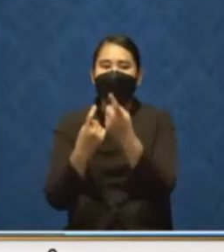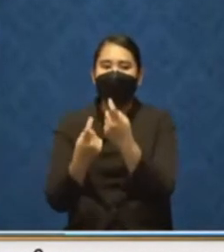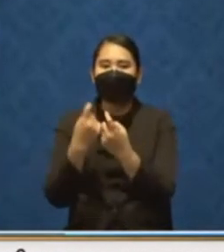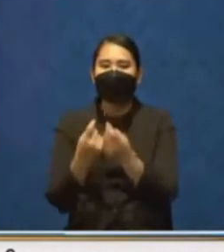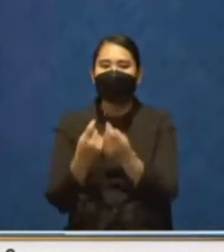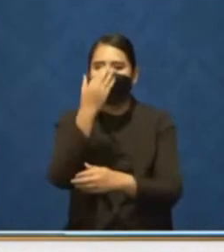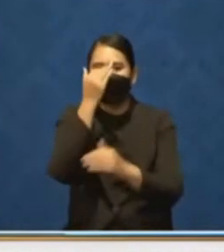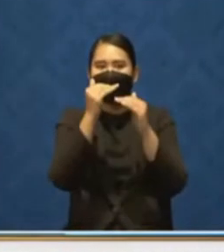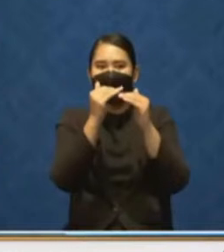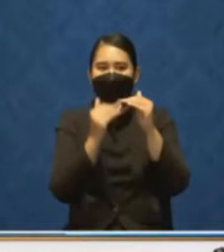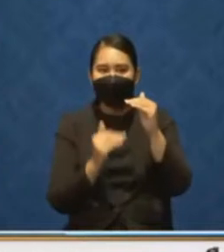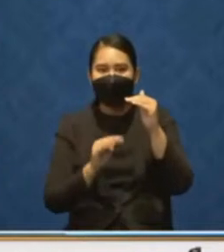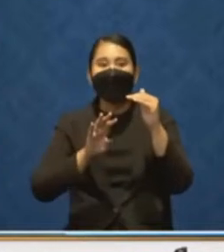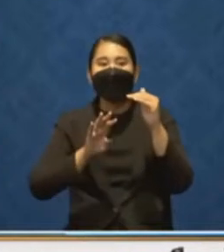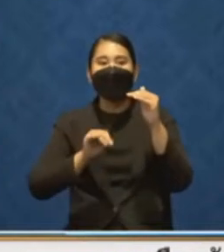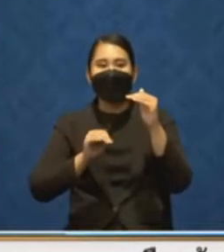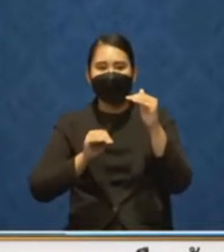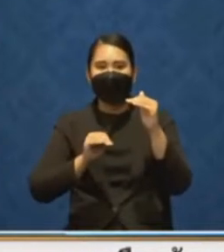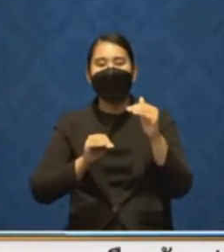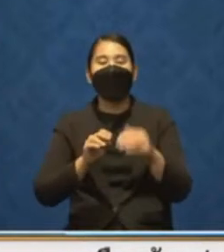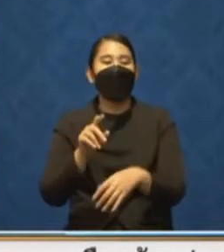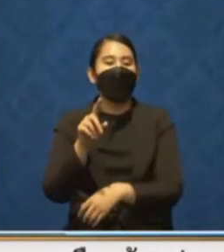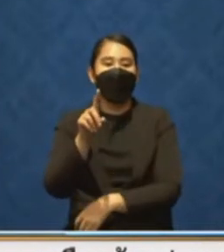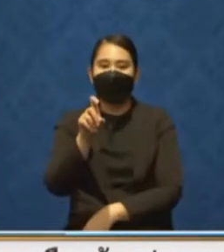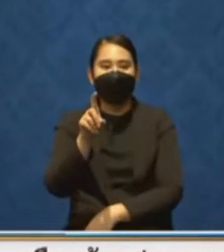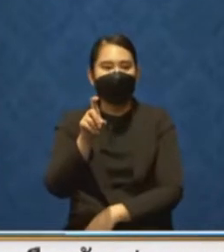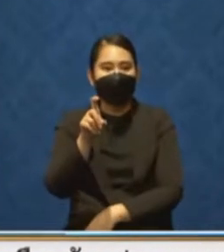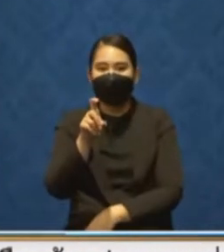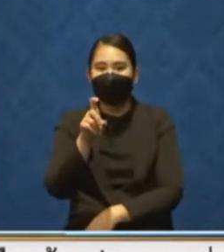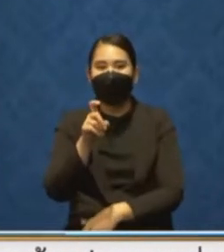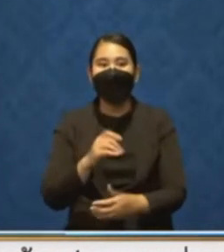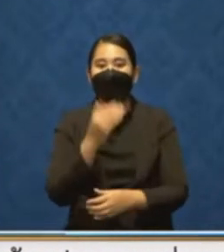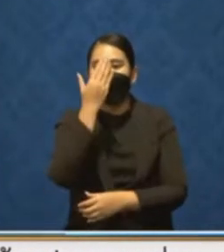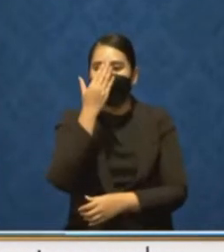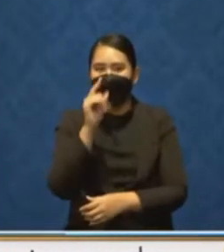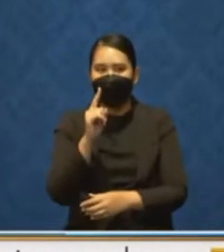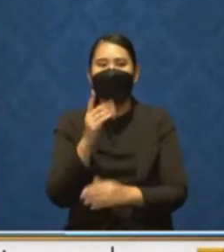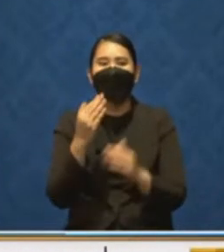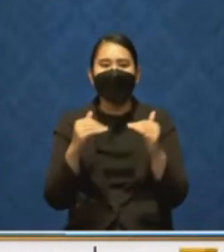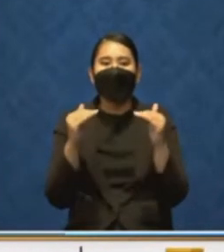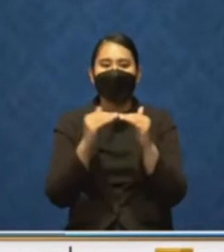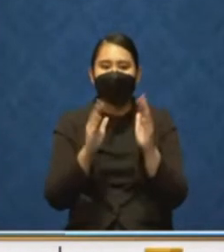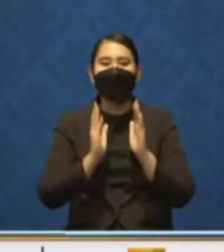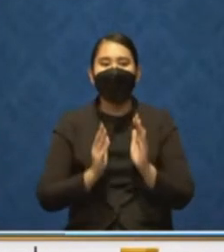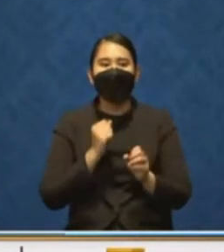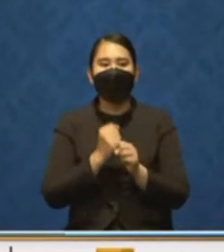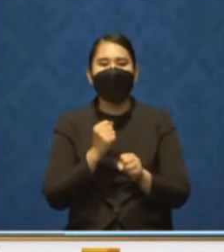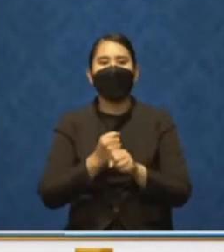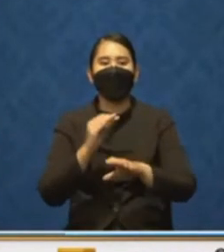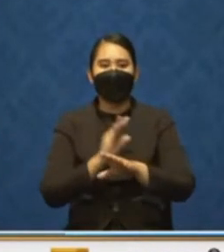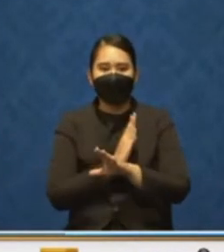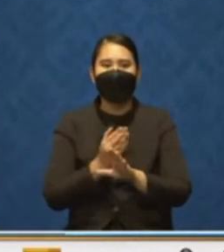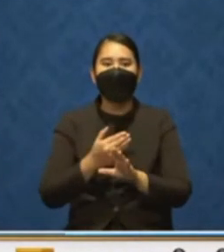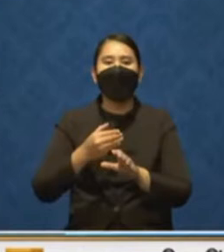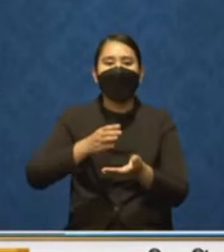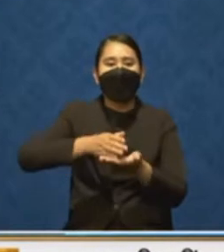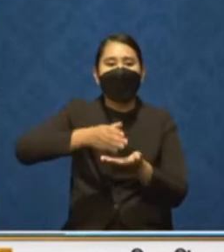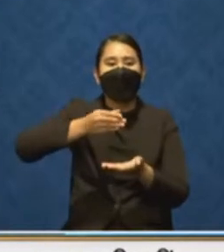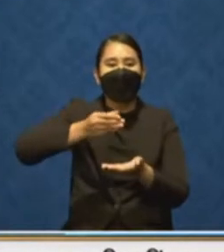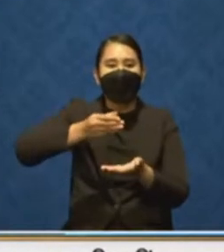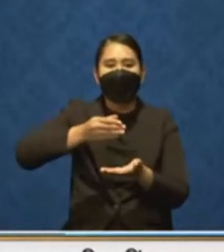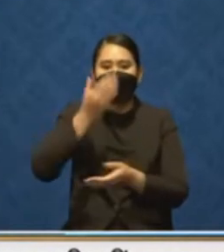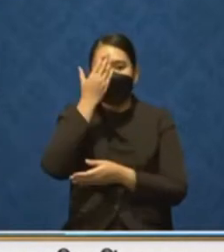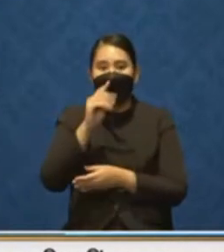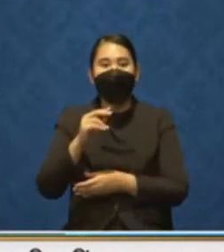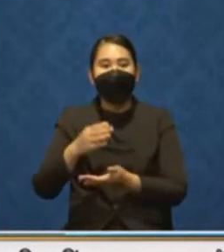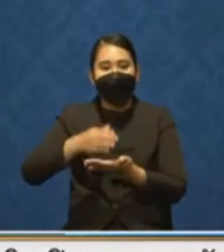ไม่ลงมา 40และมันยังลงไม่ได้ลงไม่ได้เพราะให้จะความเป็นธรรมกับผู้ประกอบการเขาด้วยเนื่องจากเข้าสต๊อกน้ำ